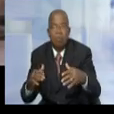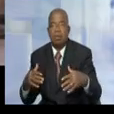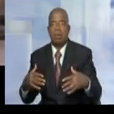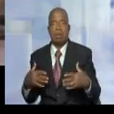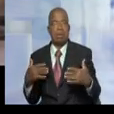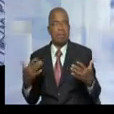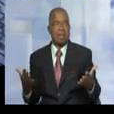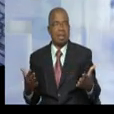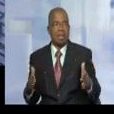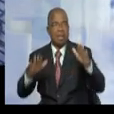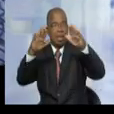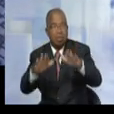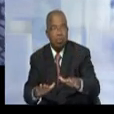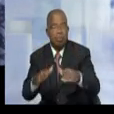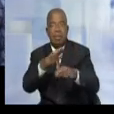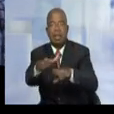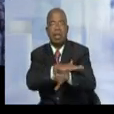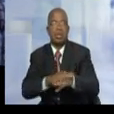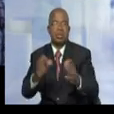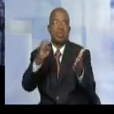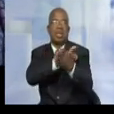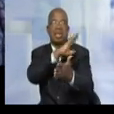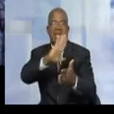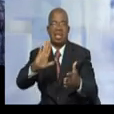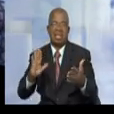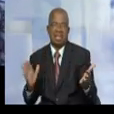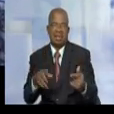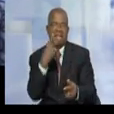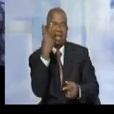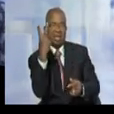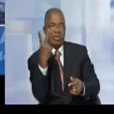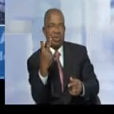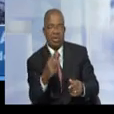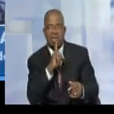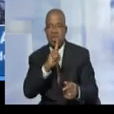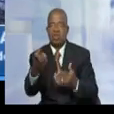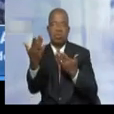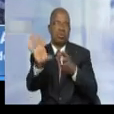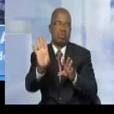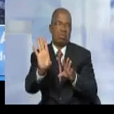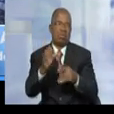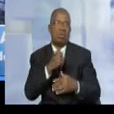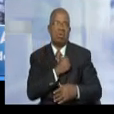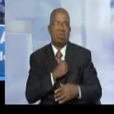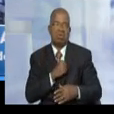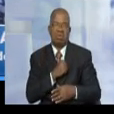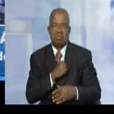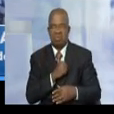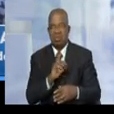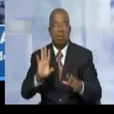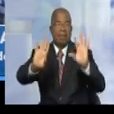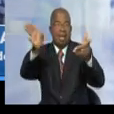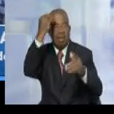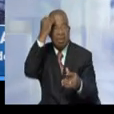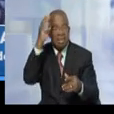durement éplorées. Nous avons adressé nos condoléances les plus attristées aux familles et aux populations de